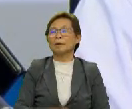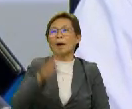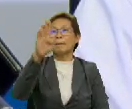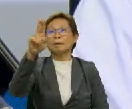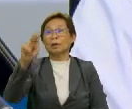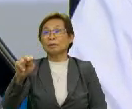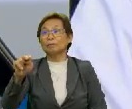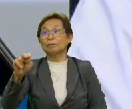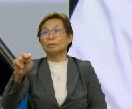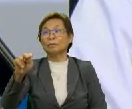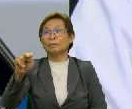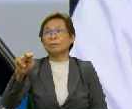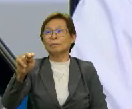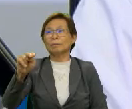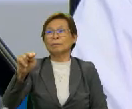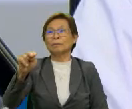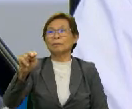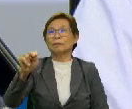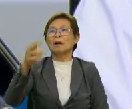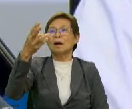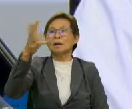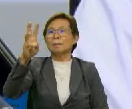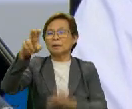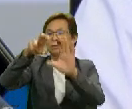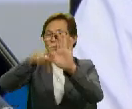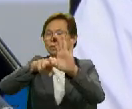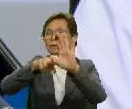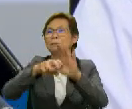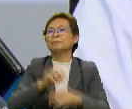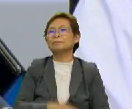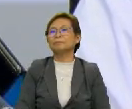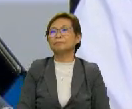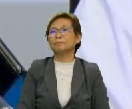Barisan Nasional BN 16 kerusi,